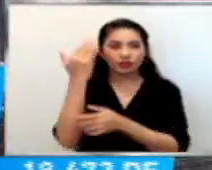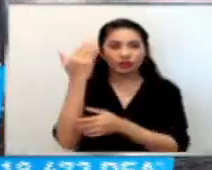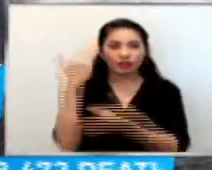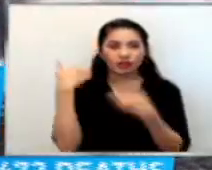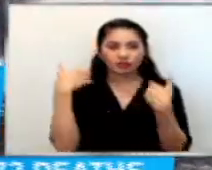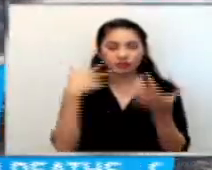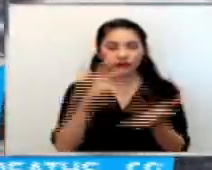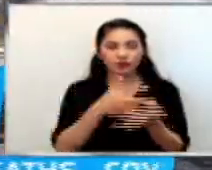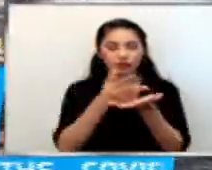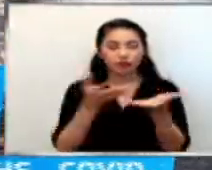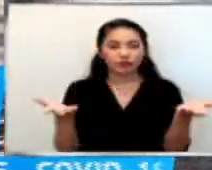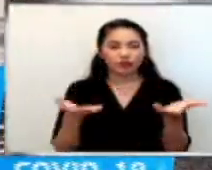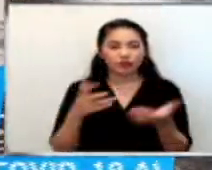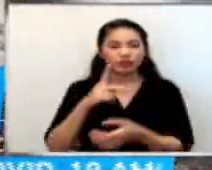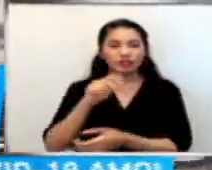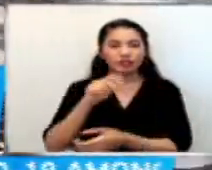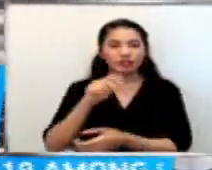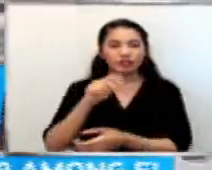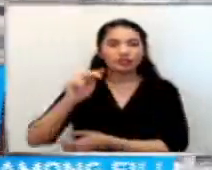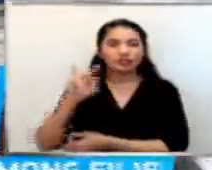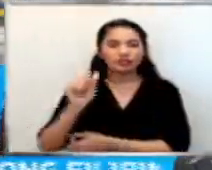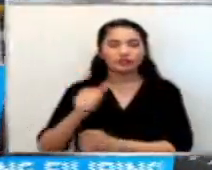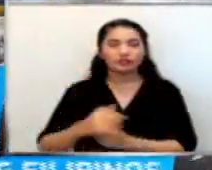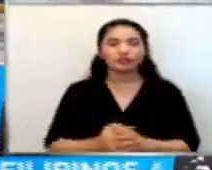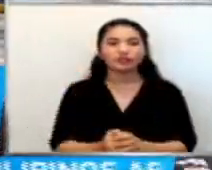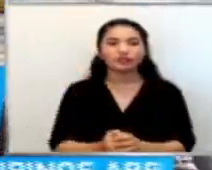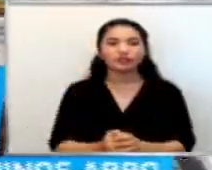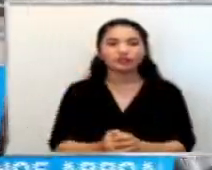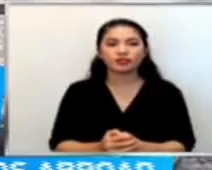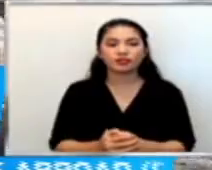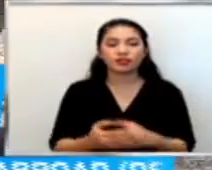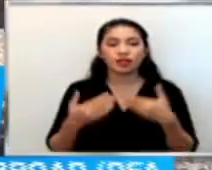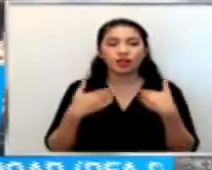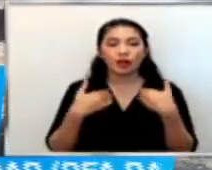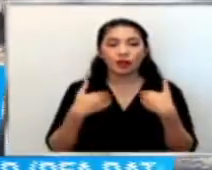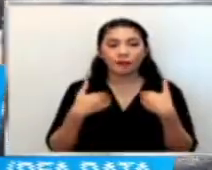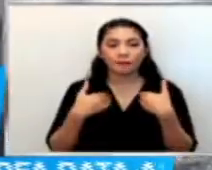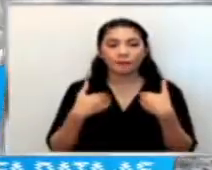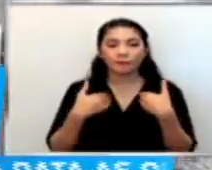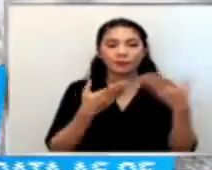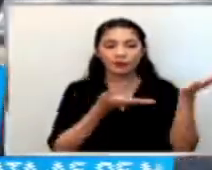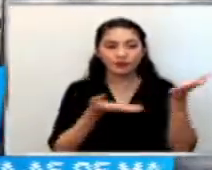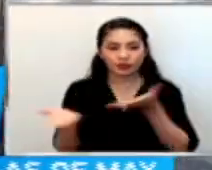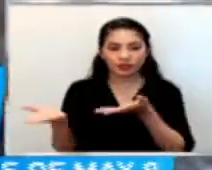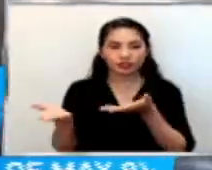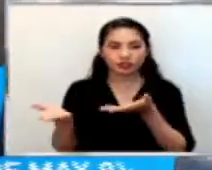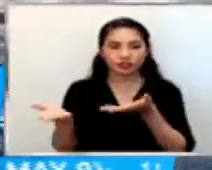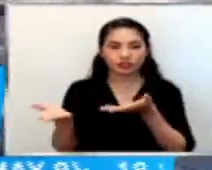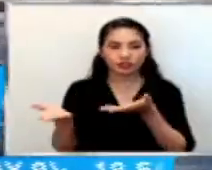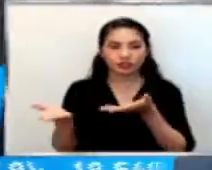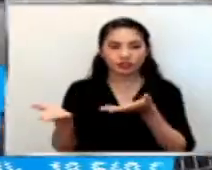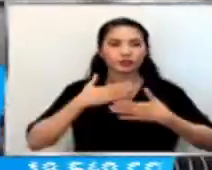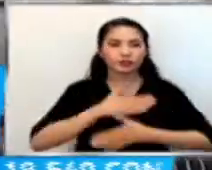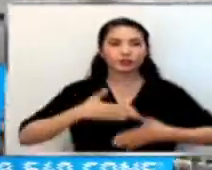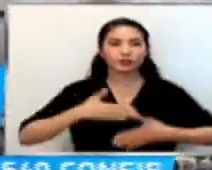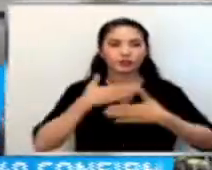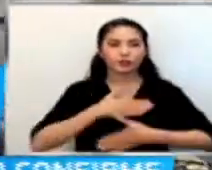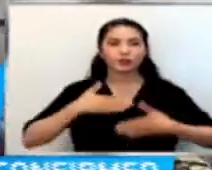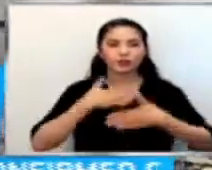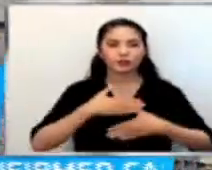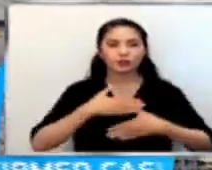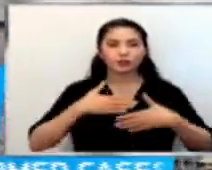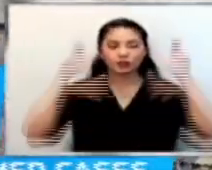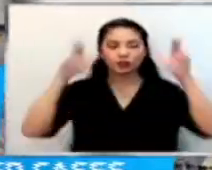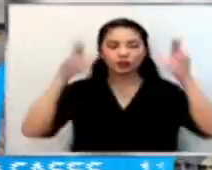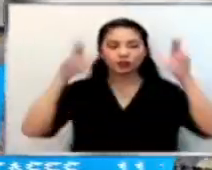Calibo. Kwento po ng farm owner na isip niyang dalhin ang mga kalesa doon para ma-enjoy rin ng mga taga-Aklan. Bukod